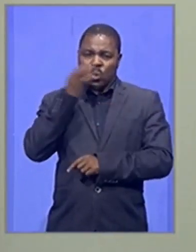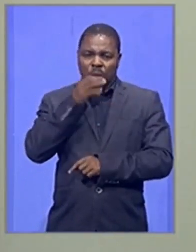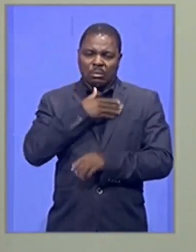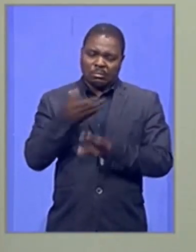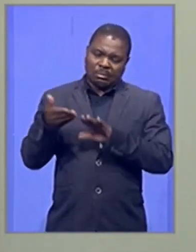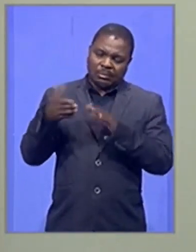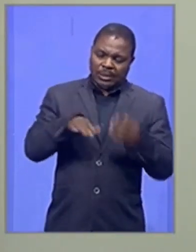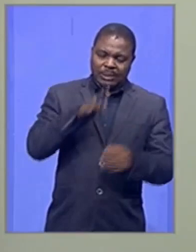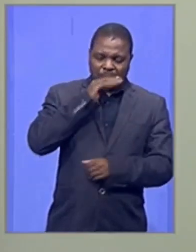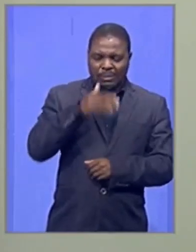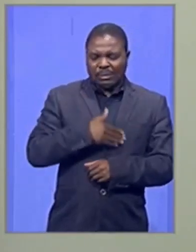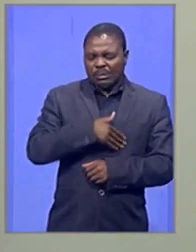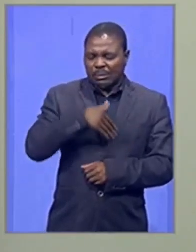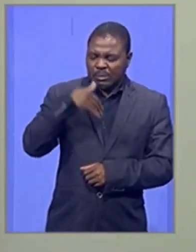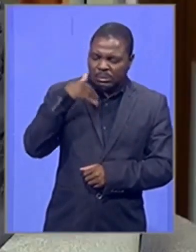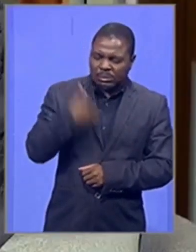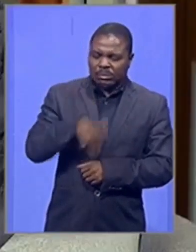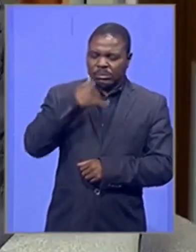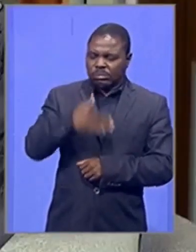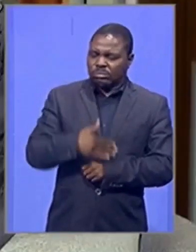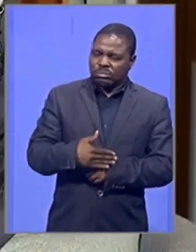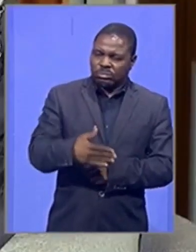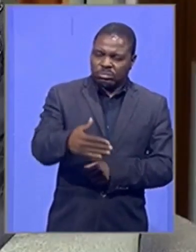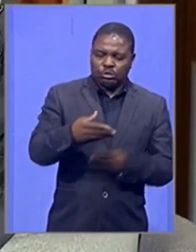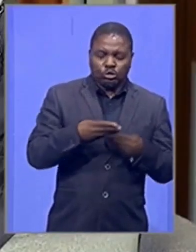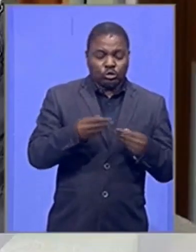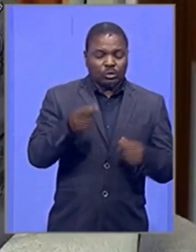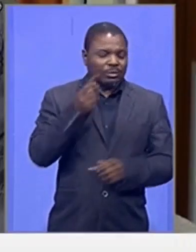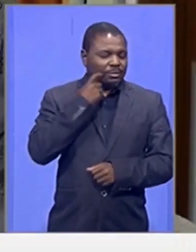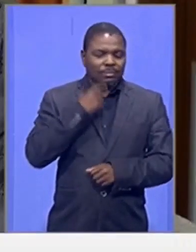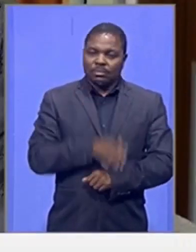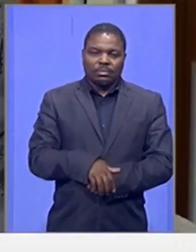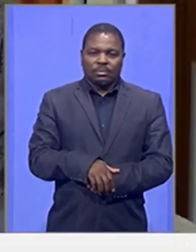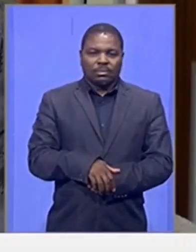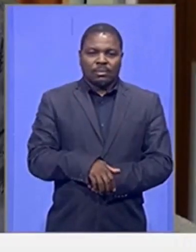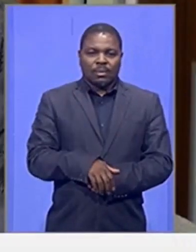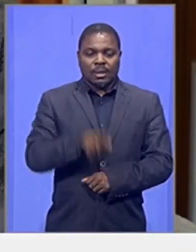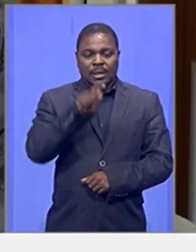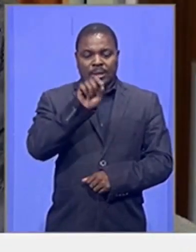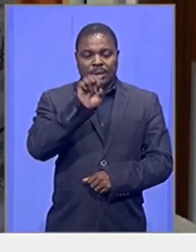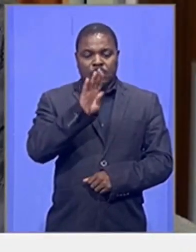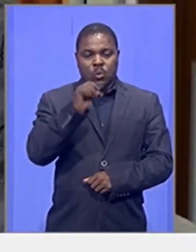tlang ka nako fola pelong ya hae. Taba tsa hore Teboho o hlokofetse